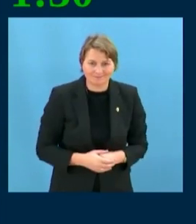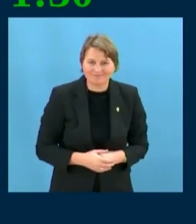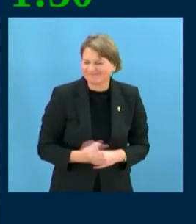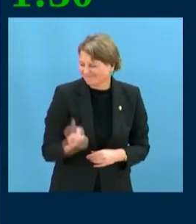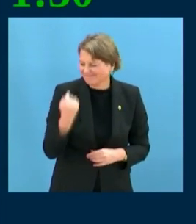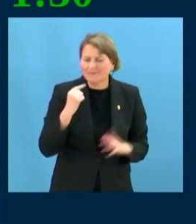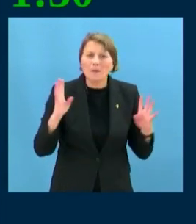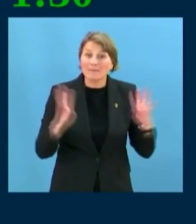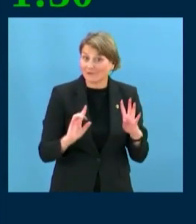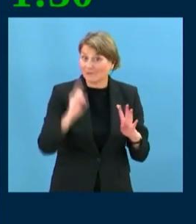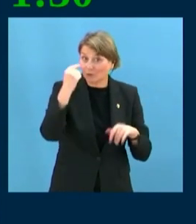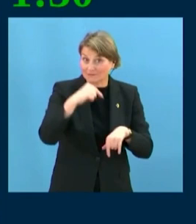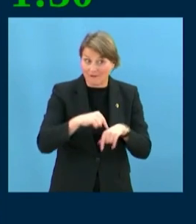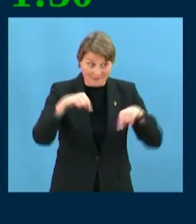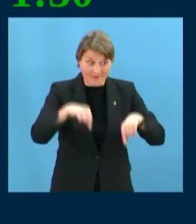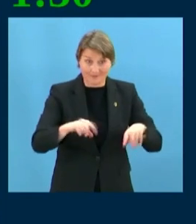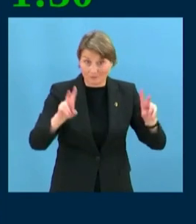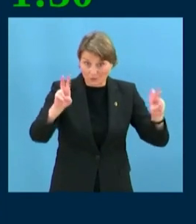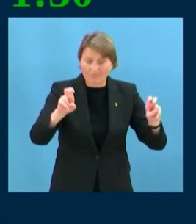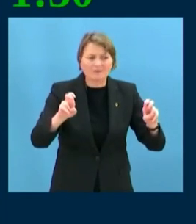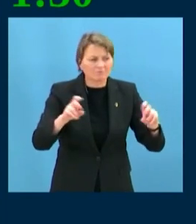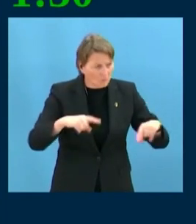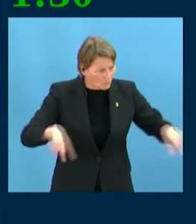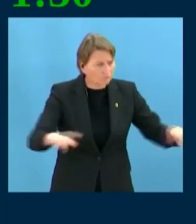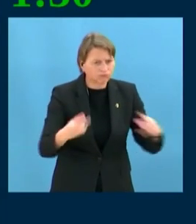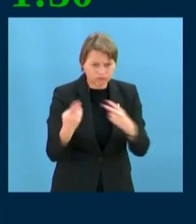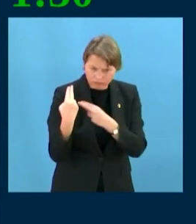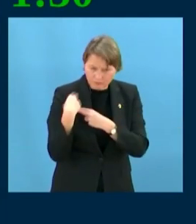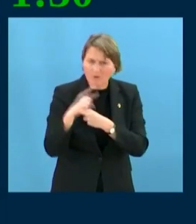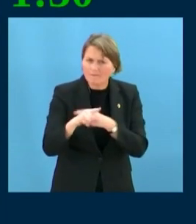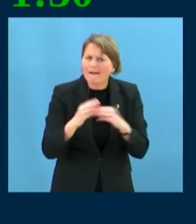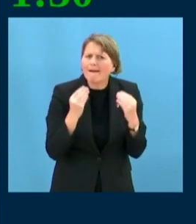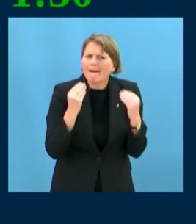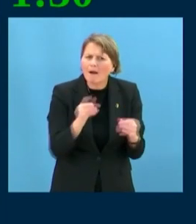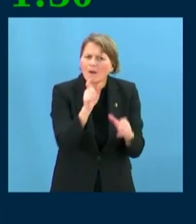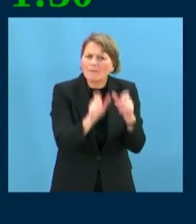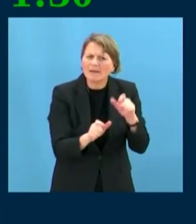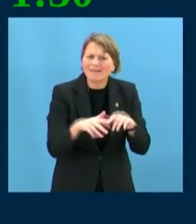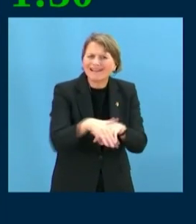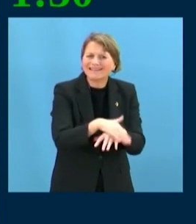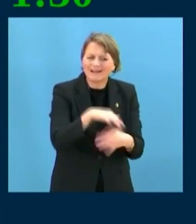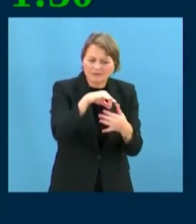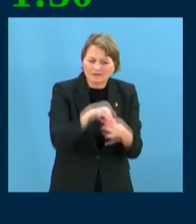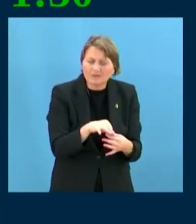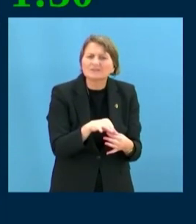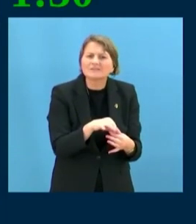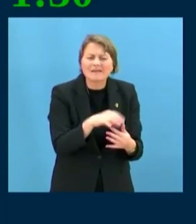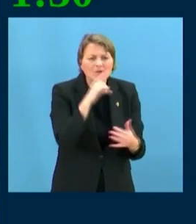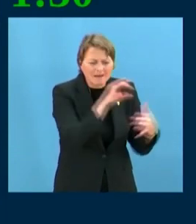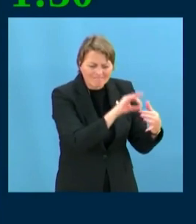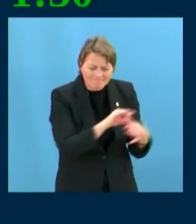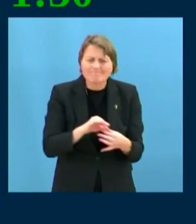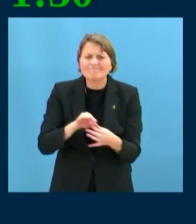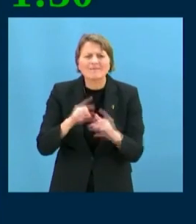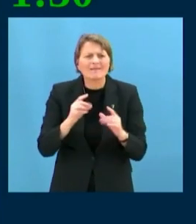desteklemeye teşvik ediyorum Sevgili dostlar ilk ara toplantıdaki tartışmaların